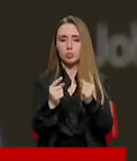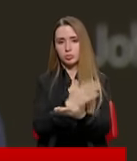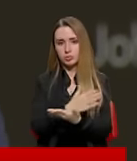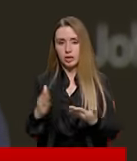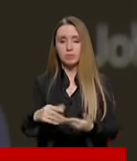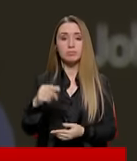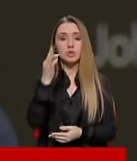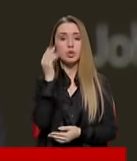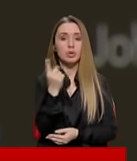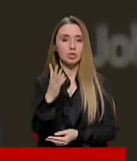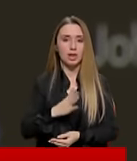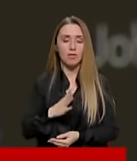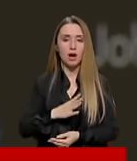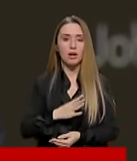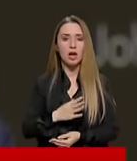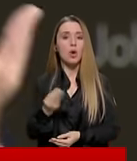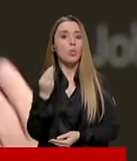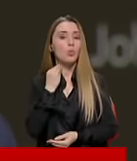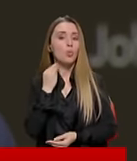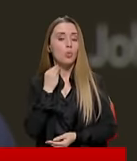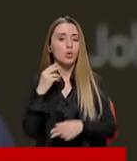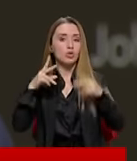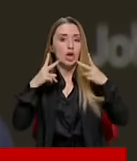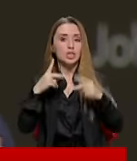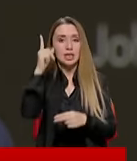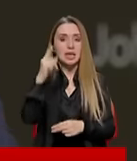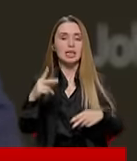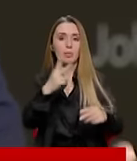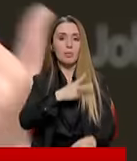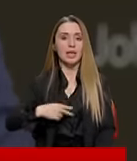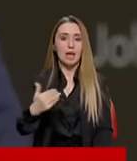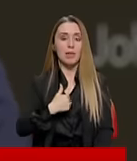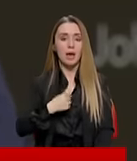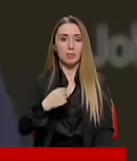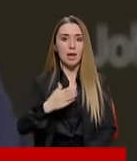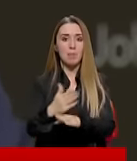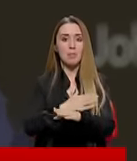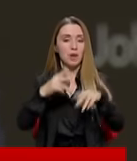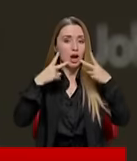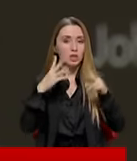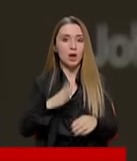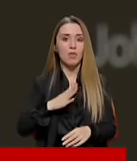şöyle alacağımızı borcumuz açıklayan da ilk belediyeyiz kendi mal